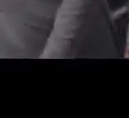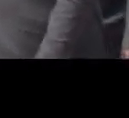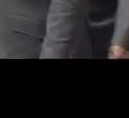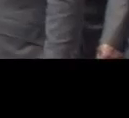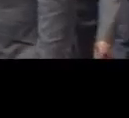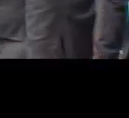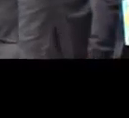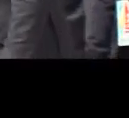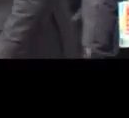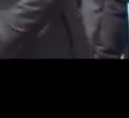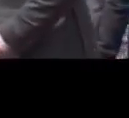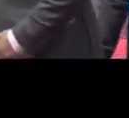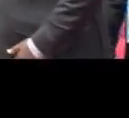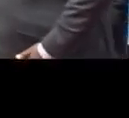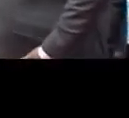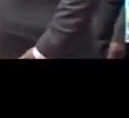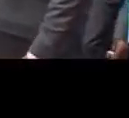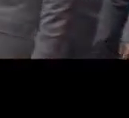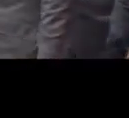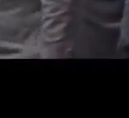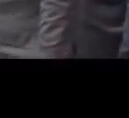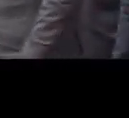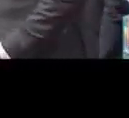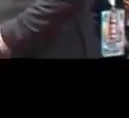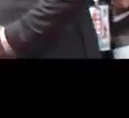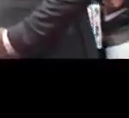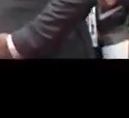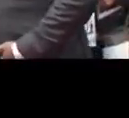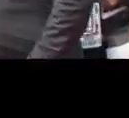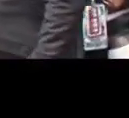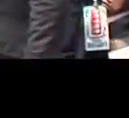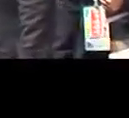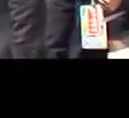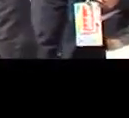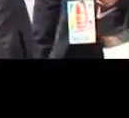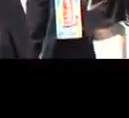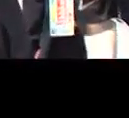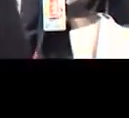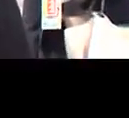depuis 8 ans. Shinzo Abe va se rendre au Mozambique, puis en Éthiopie.